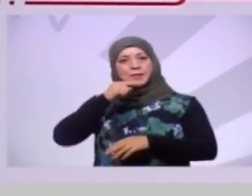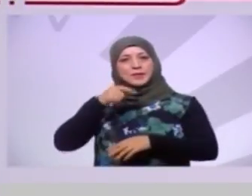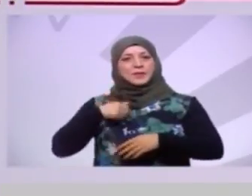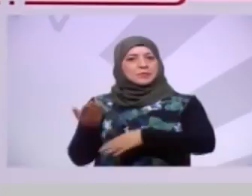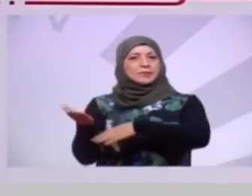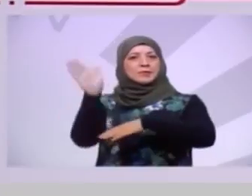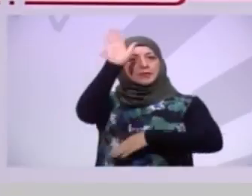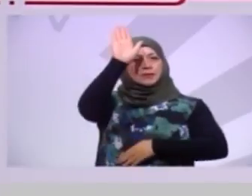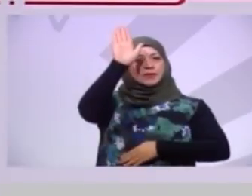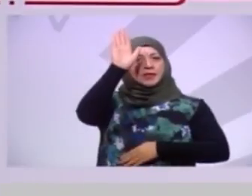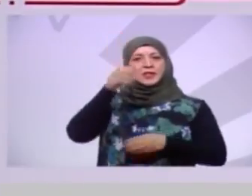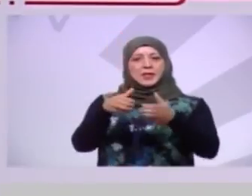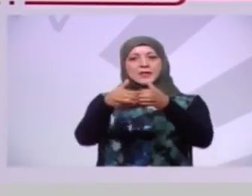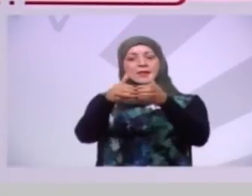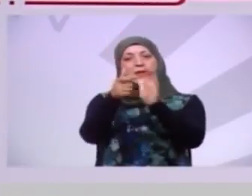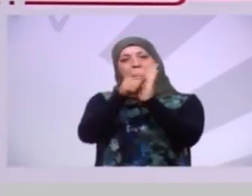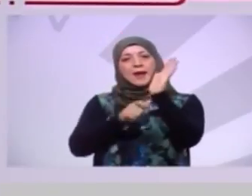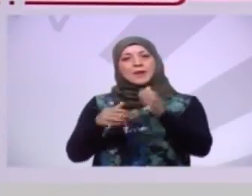الاجتماع